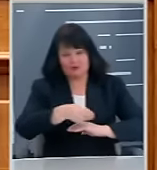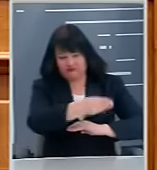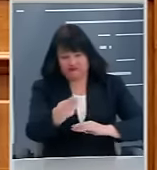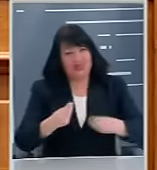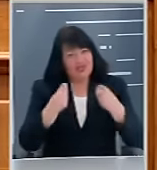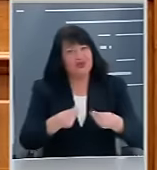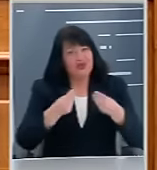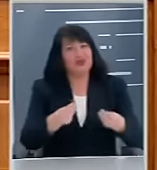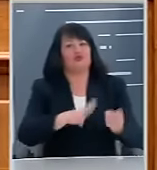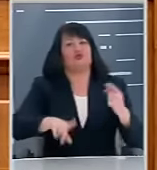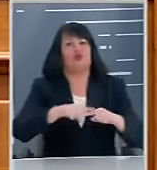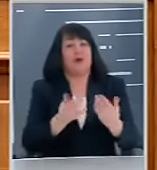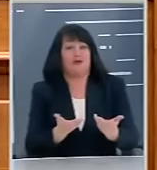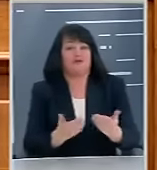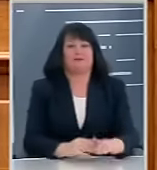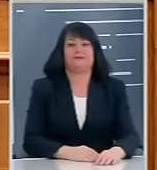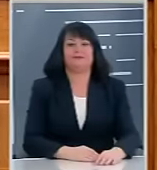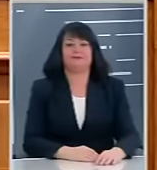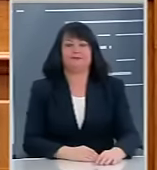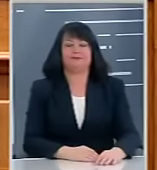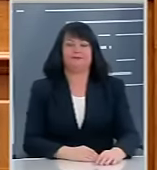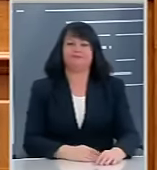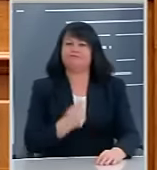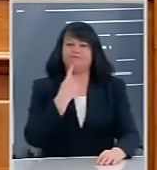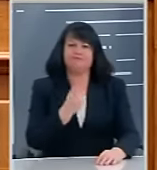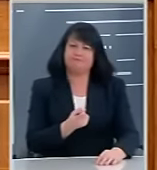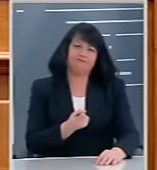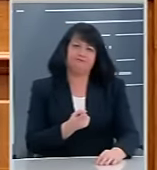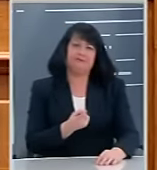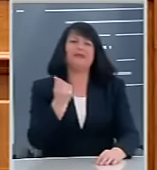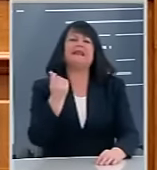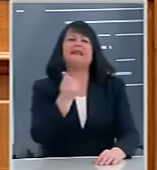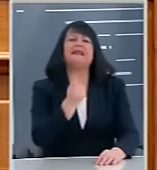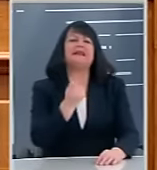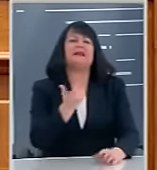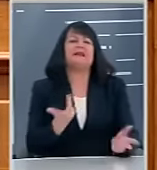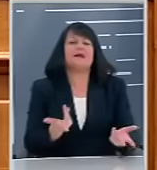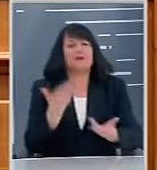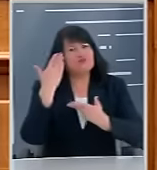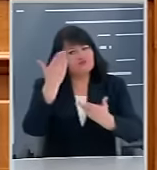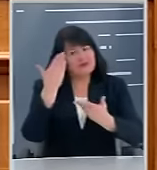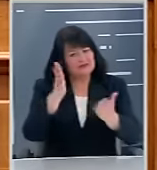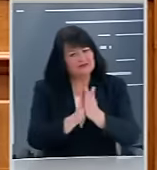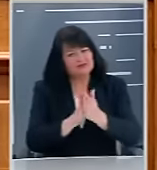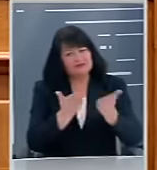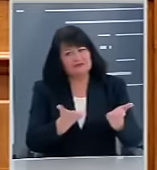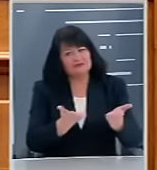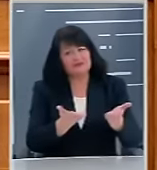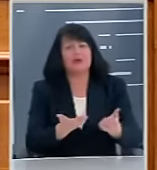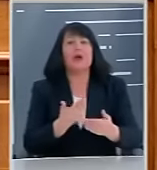σύνολο. Δεν μιλώ για τη διάθεση τμήματος απόδοσης τιμών. Μιλώ για τις